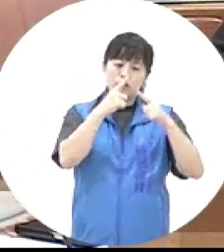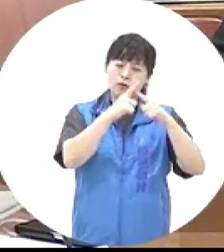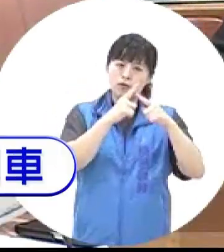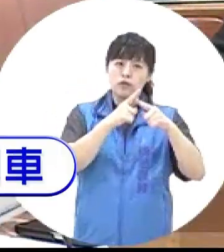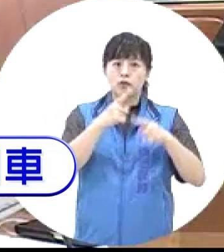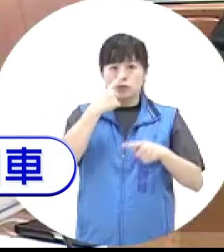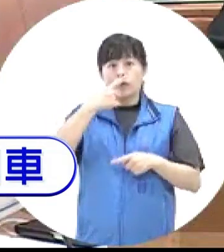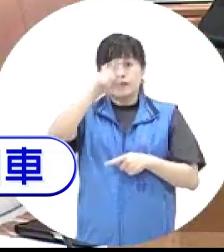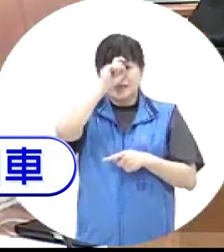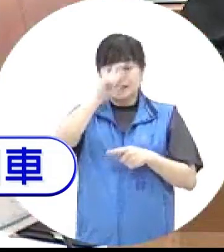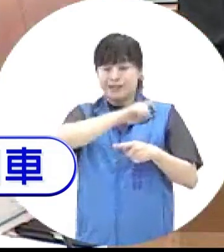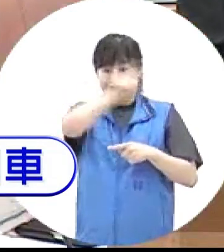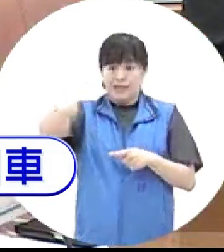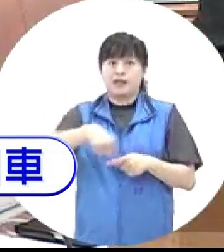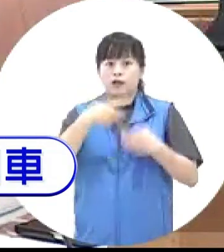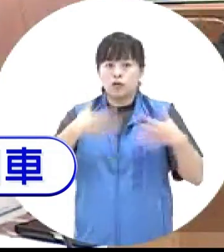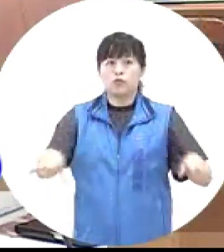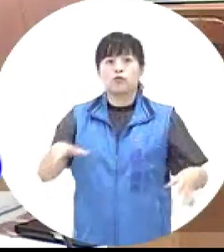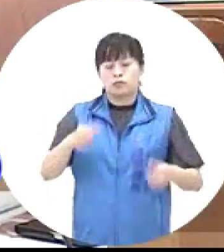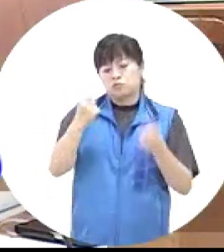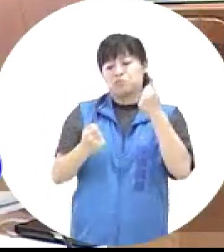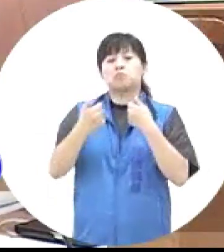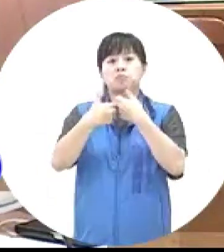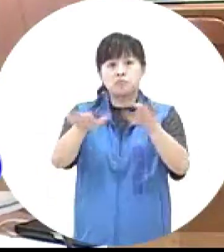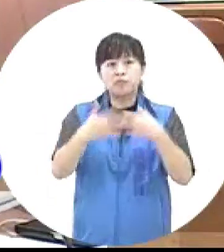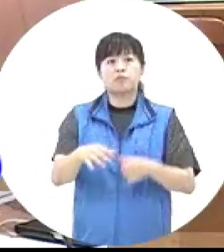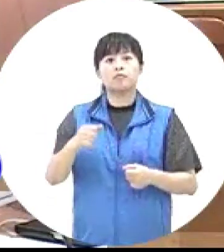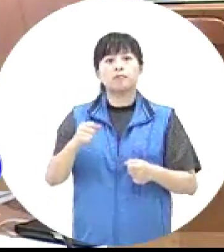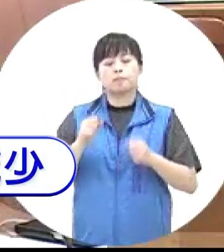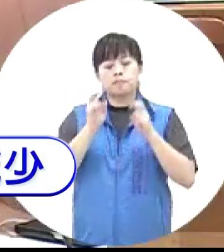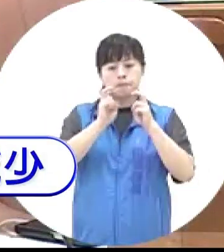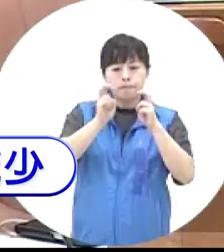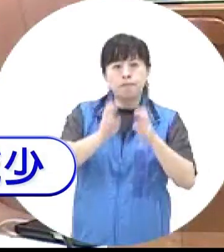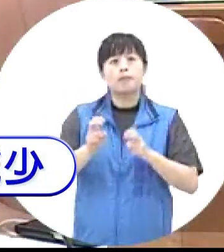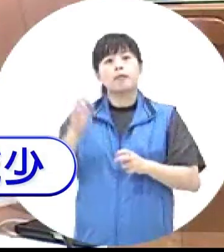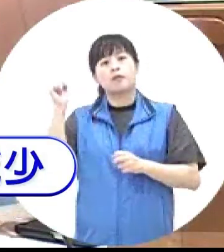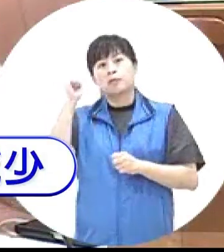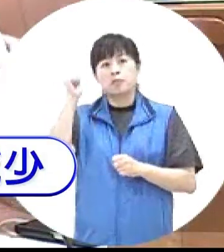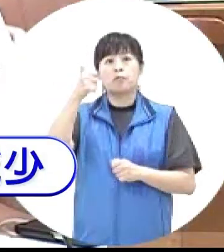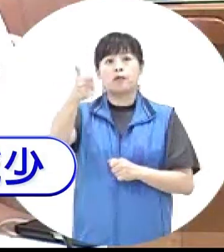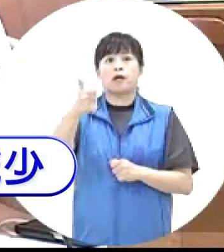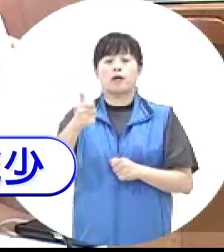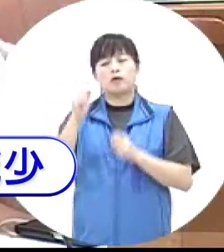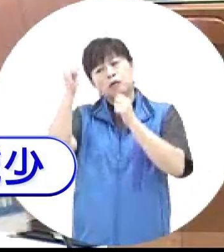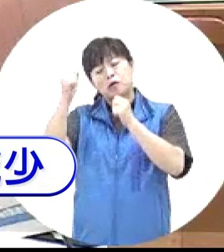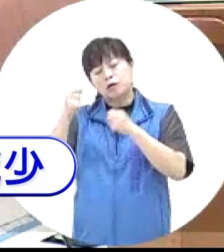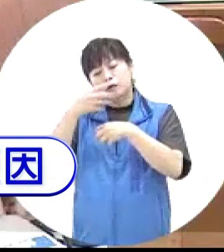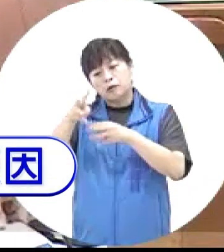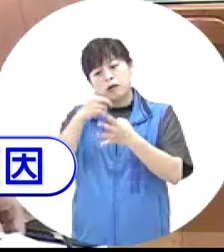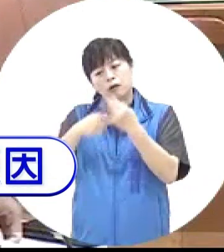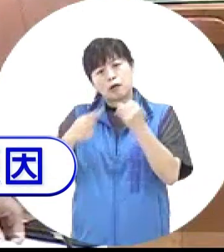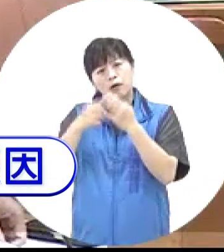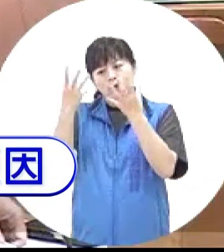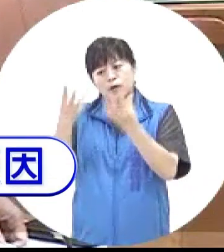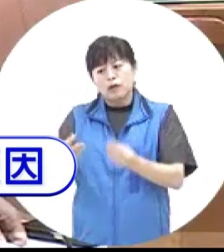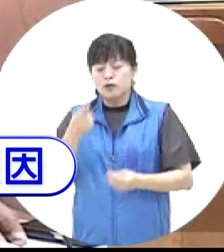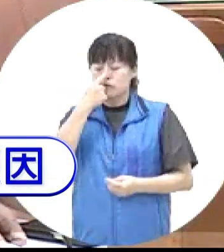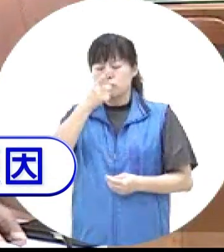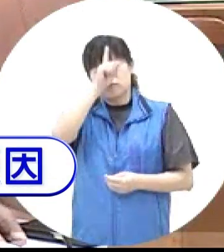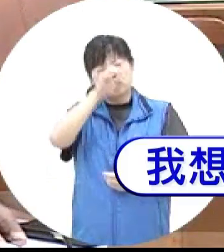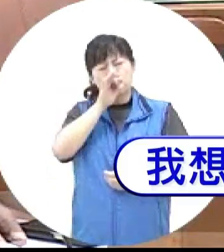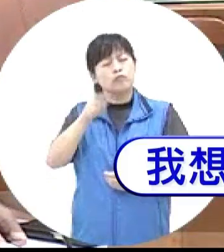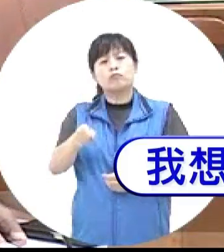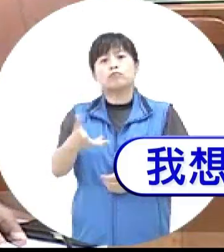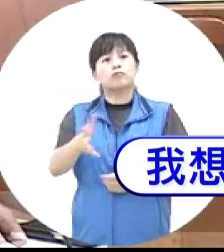们都希望大家能够尽量不要开车坐机捷坐公车，但是我们公车数在减少，我不理解这是什么原